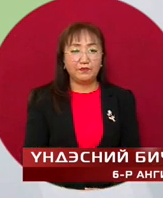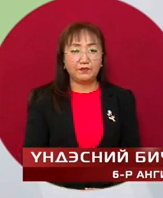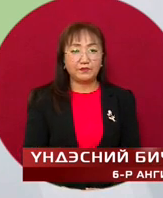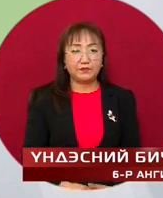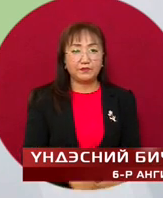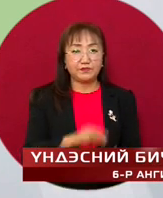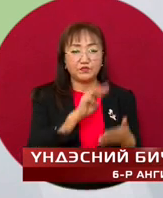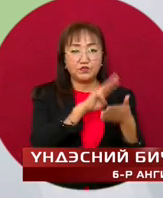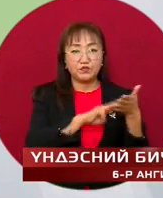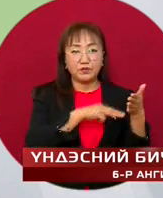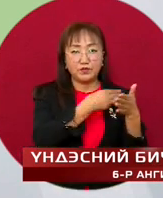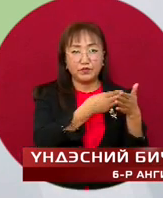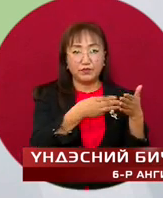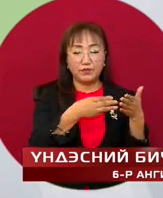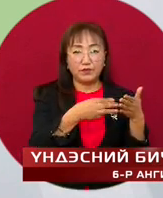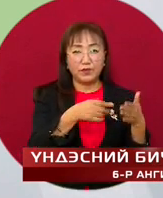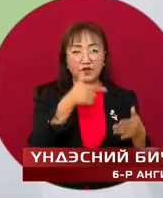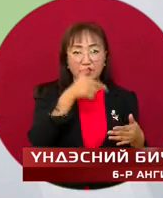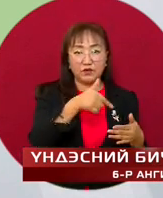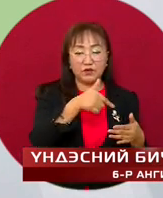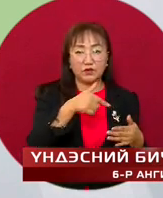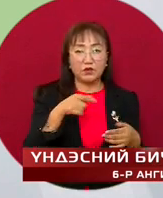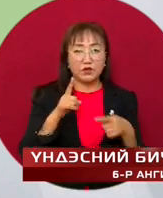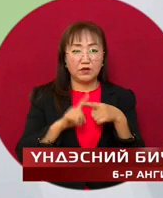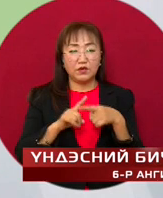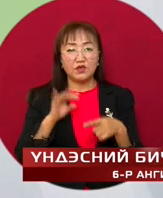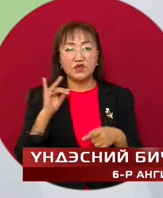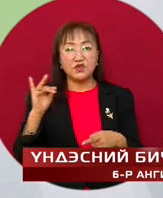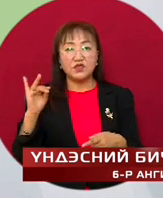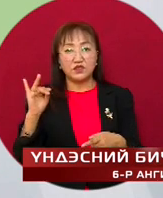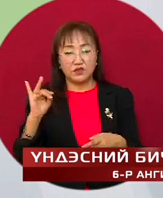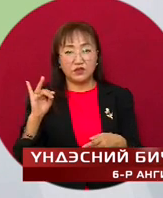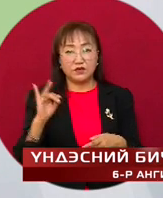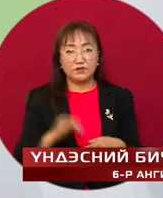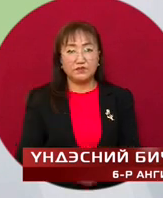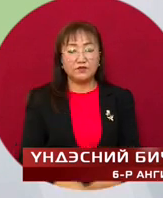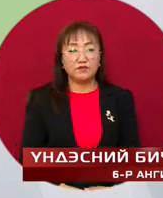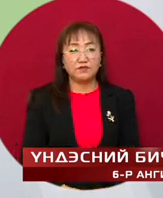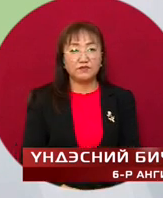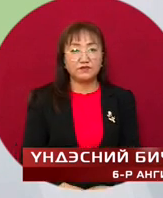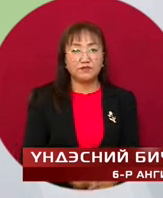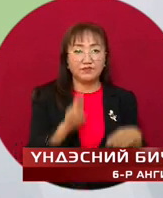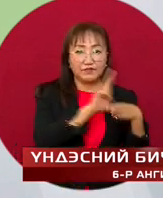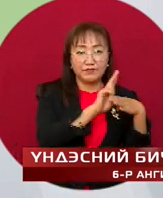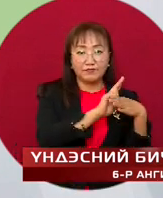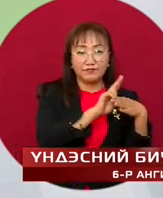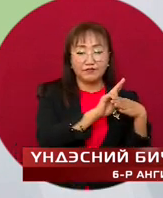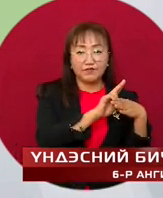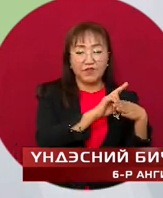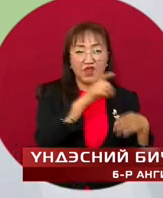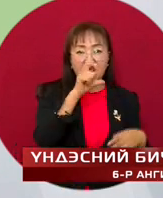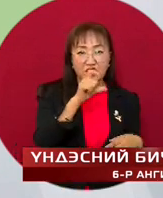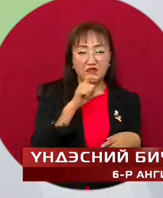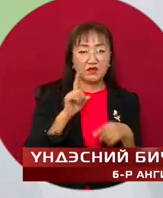Шүлгийг унших. Гэгүүлэгчээр төгсөг учраас и нөхцөлийг залгана. Даалгаврыг хийх. Ихшгээр